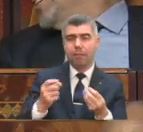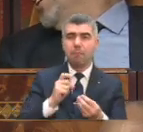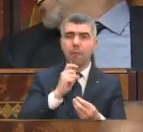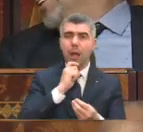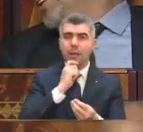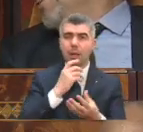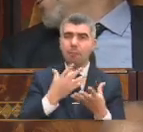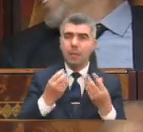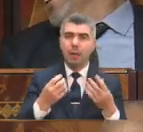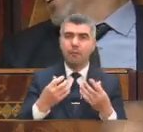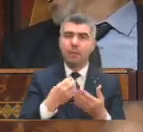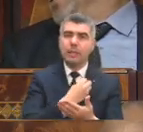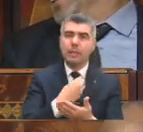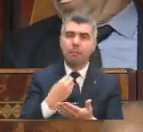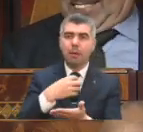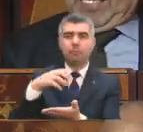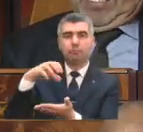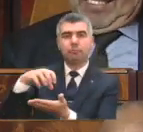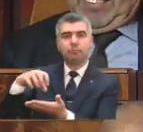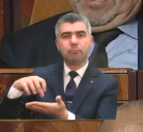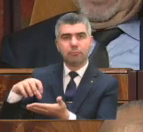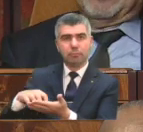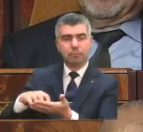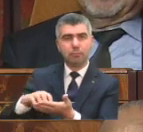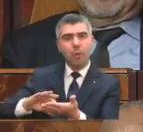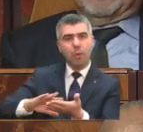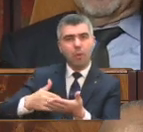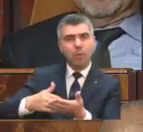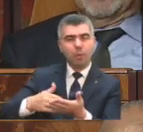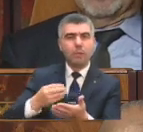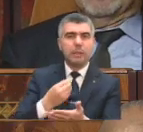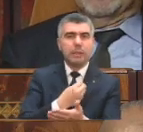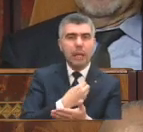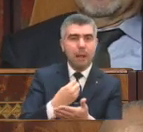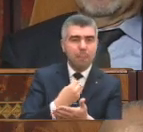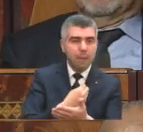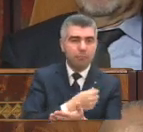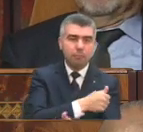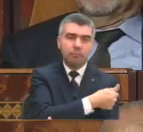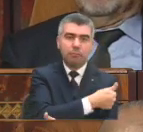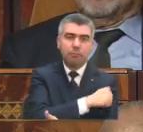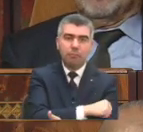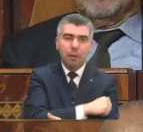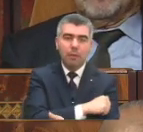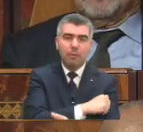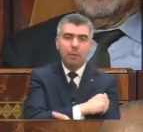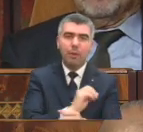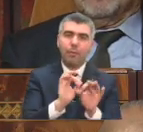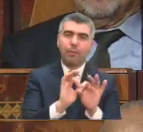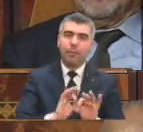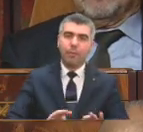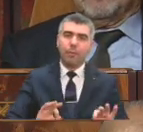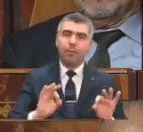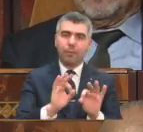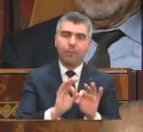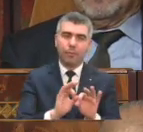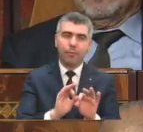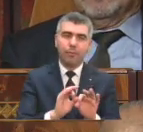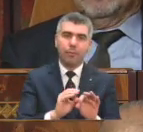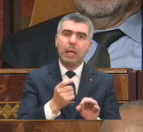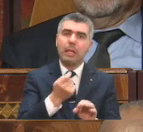تعرفه المستشفيات العمومية على المستوى الأطر الطبية والشبه الطبية والتجهيزات